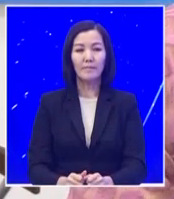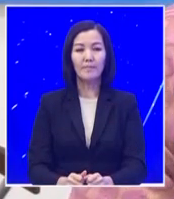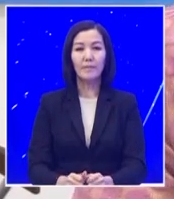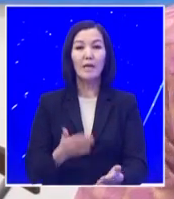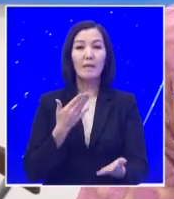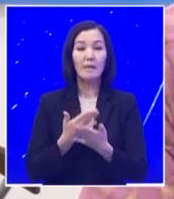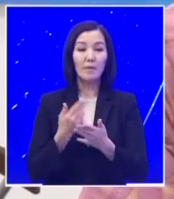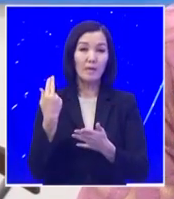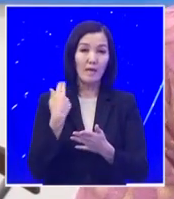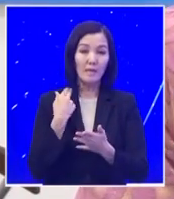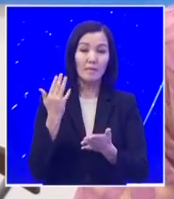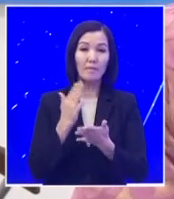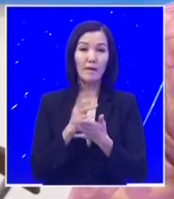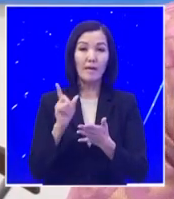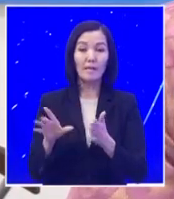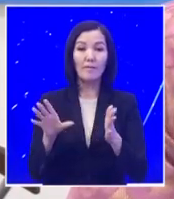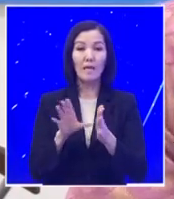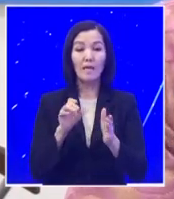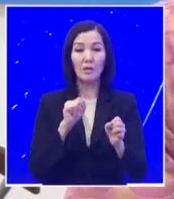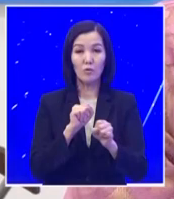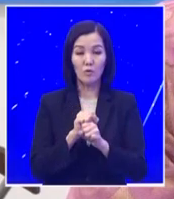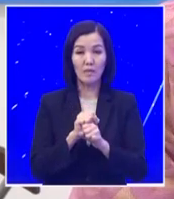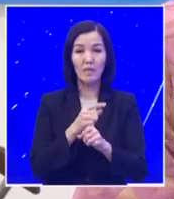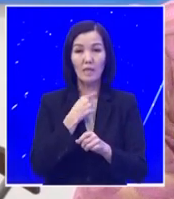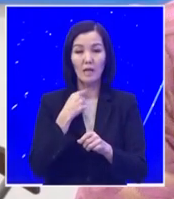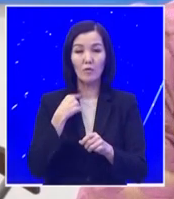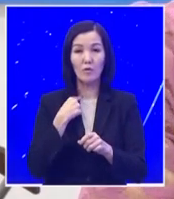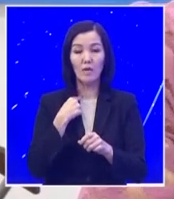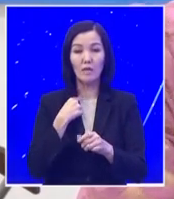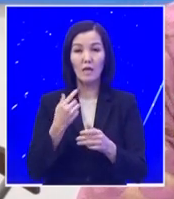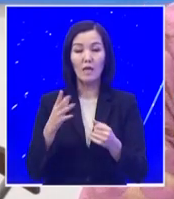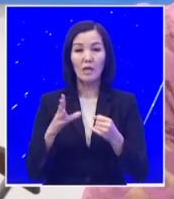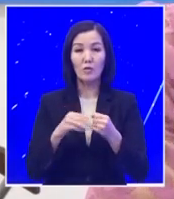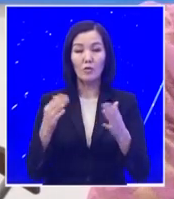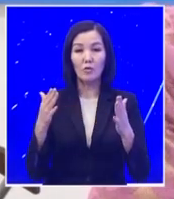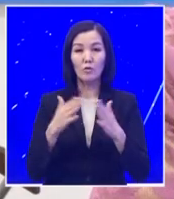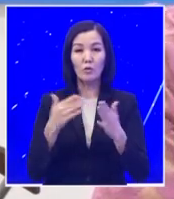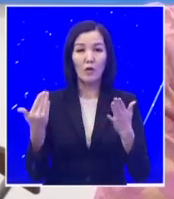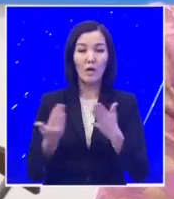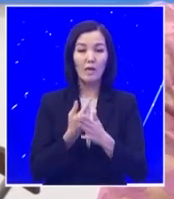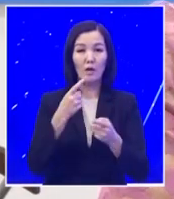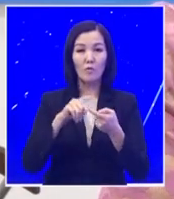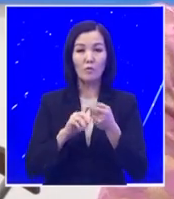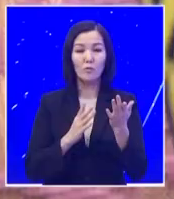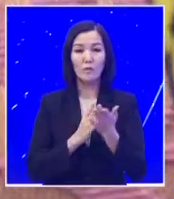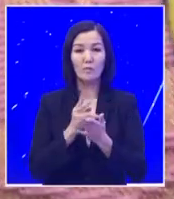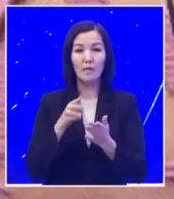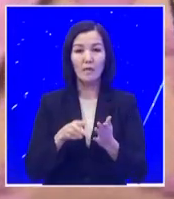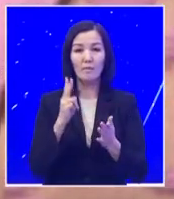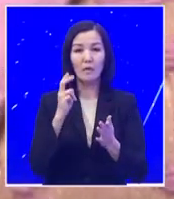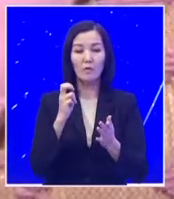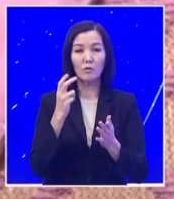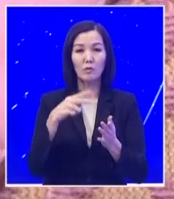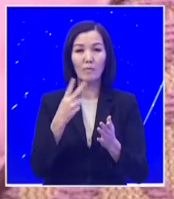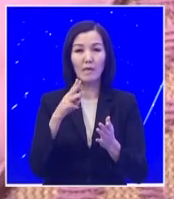Егер борышкердің электр энергиясын өшірген жағдайда талдықорғандағы жеке тұрғын үй тұрғындары үшін оны қайта қосу қызметі